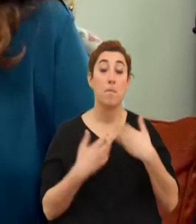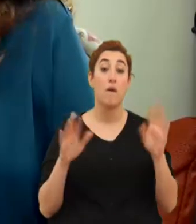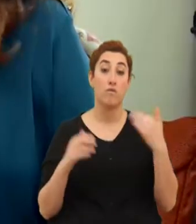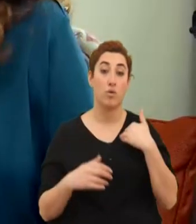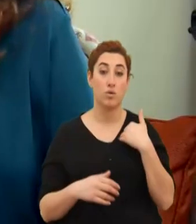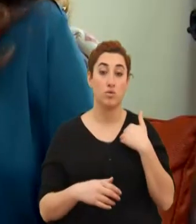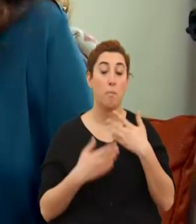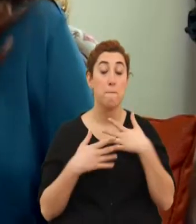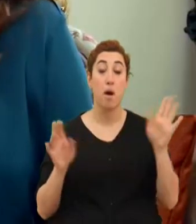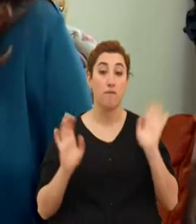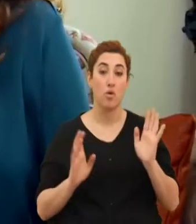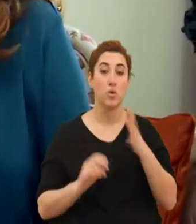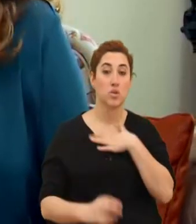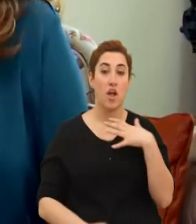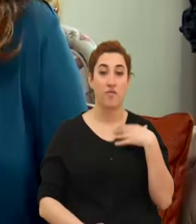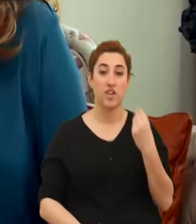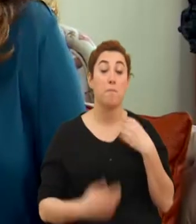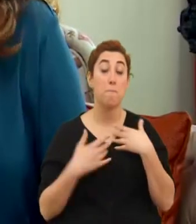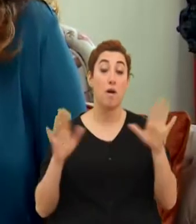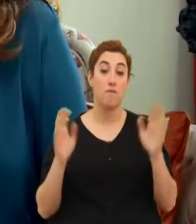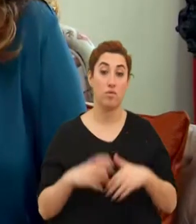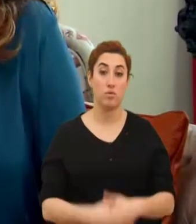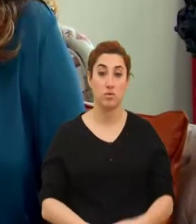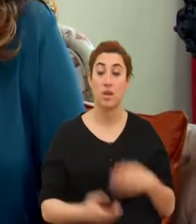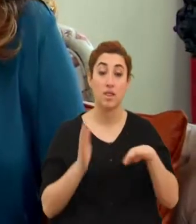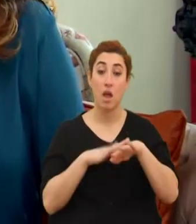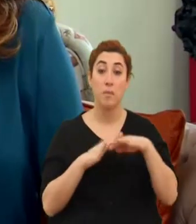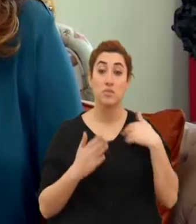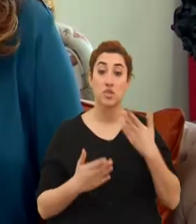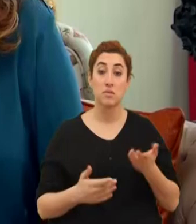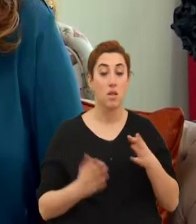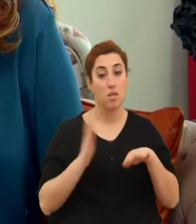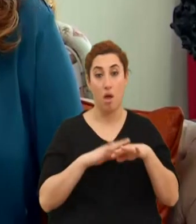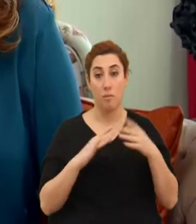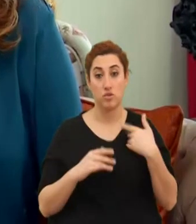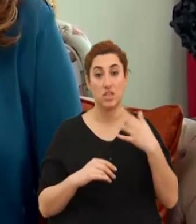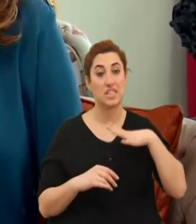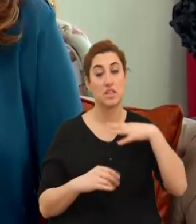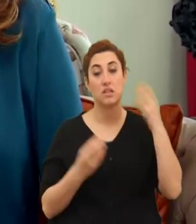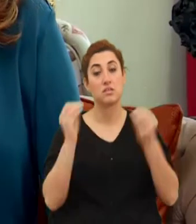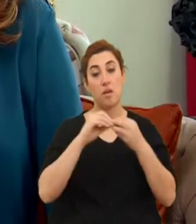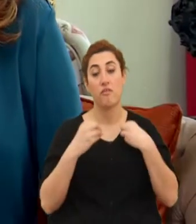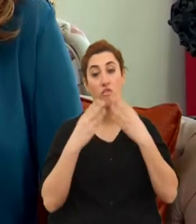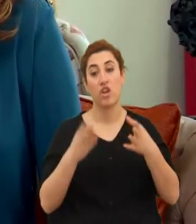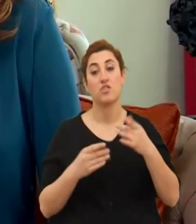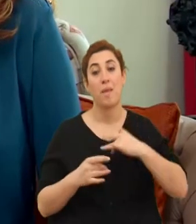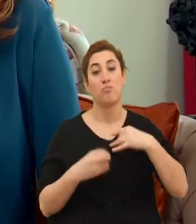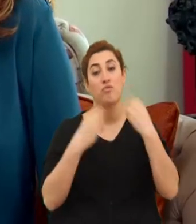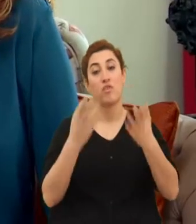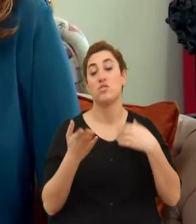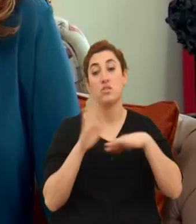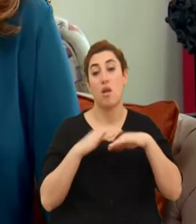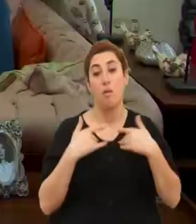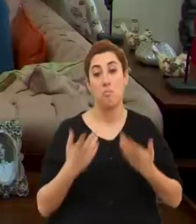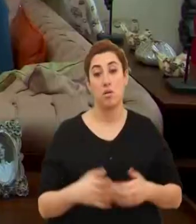Mahvoluruz. Mahvoluruz anneşkocuğum, mahvoluruz. Ne yapacağız peki? Ne yapacağız? İstediği zam mı yapacağız? Onu memnun edeceğiz.